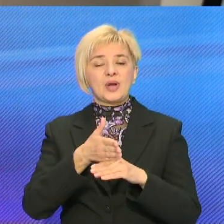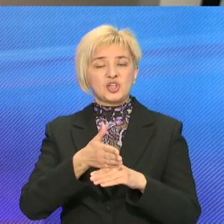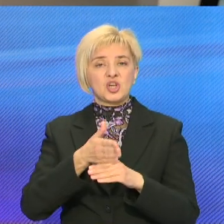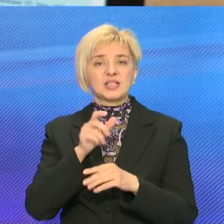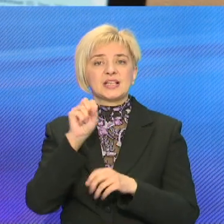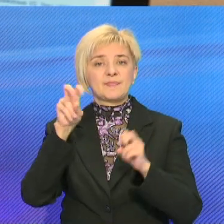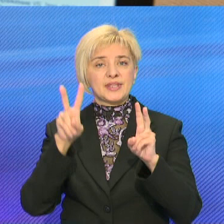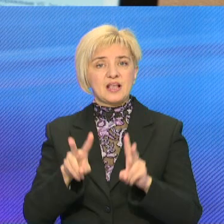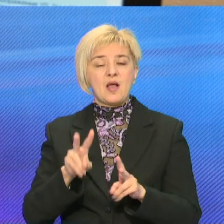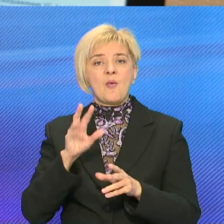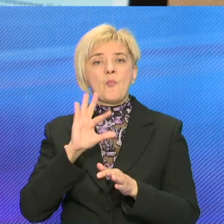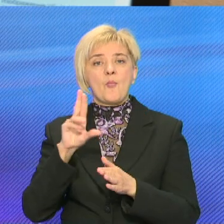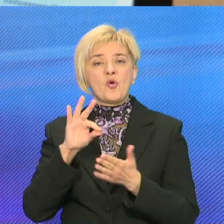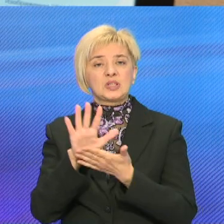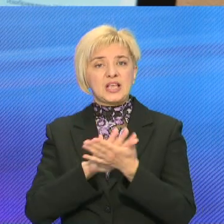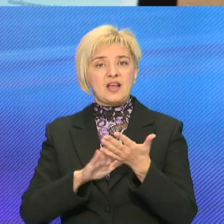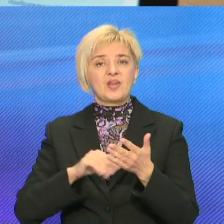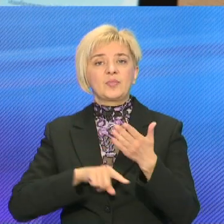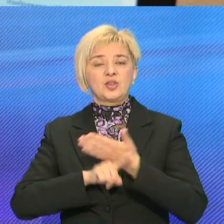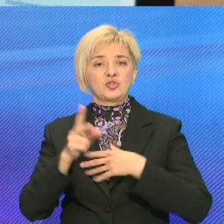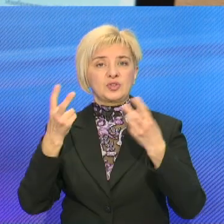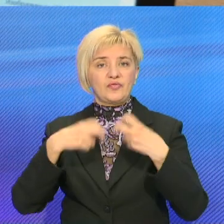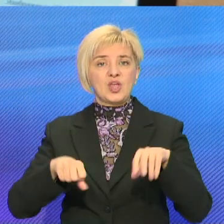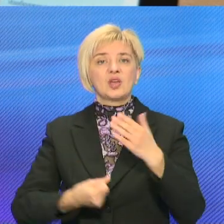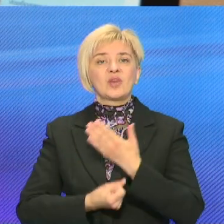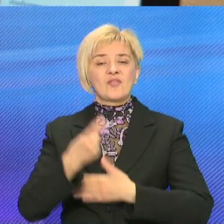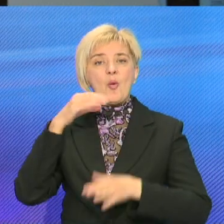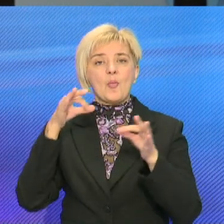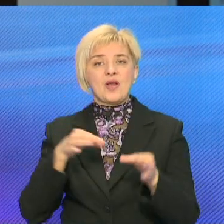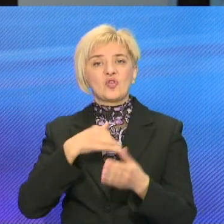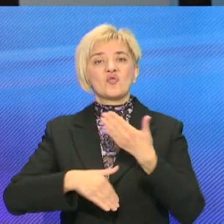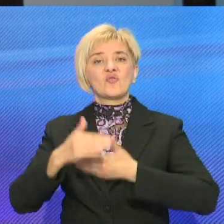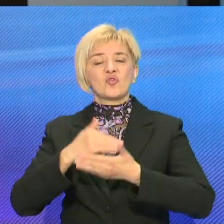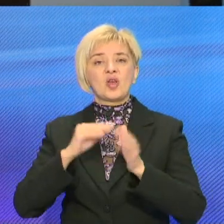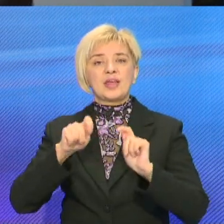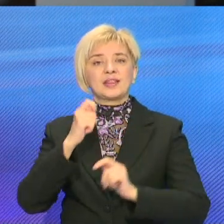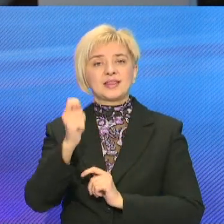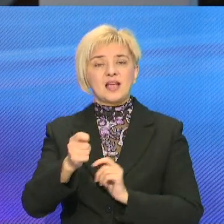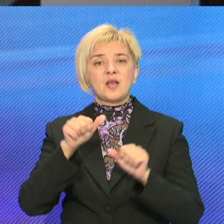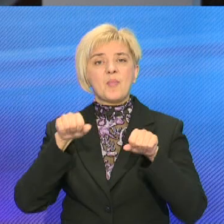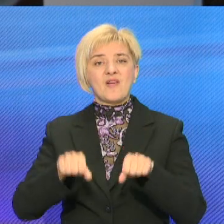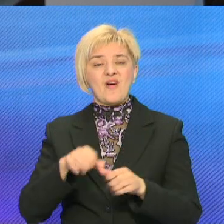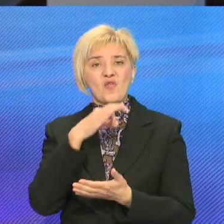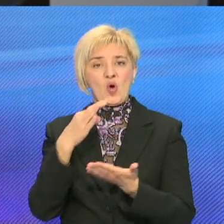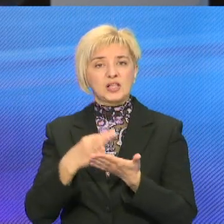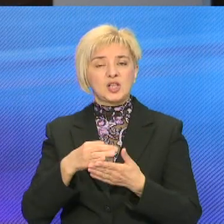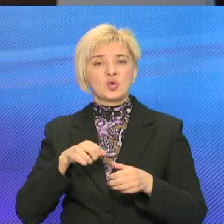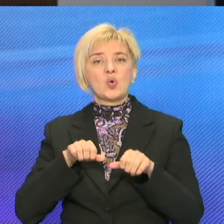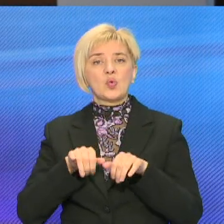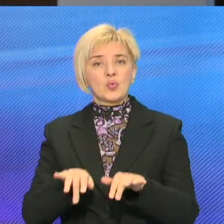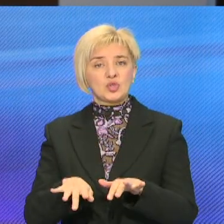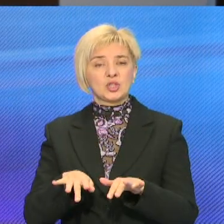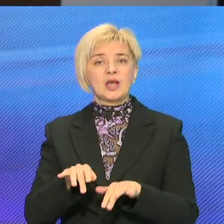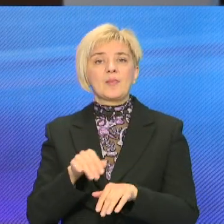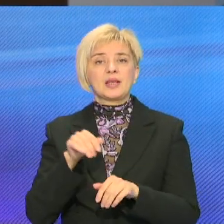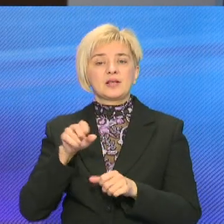правду и у вынику дать правовую оценку учынкам зламысников. Дададим, что за подробку выраб выкарыстання альбо збыт